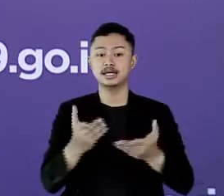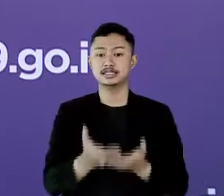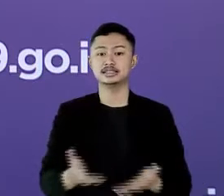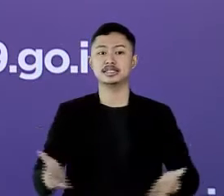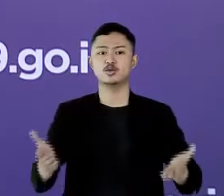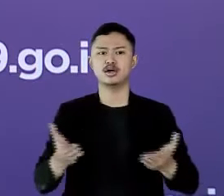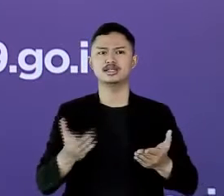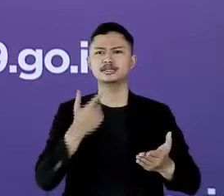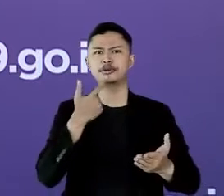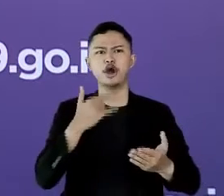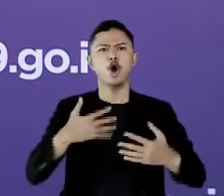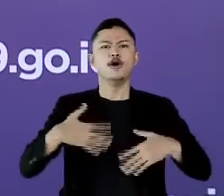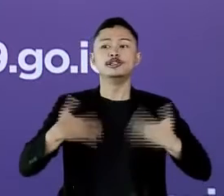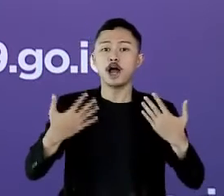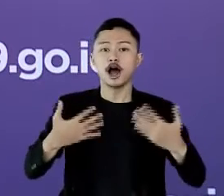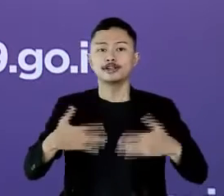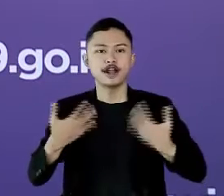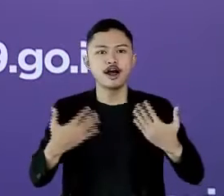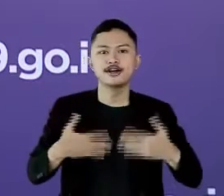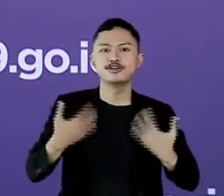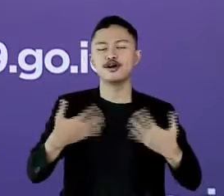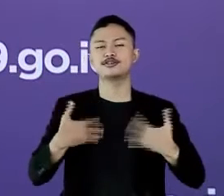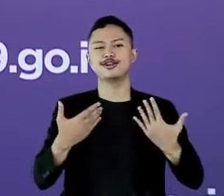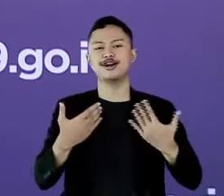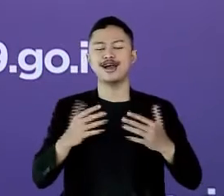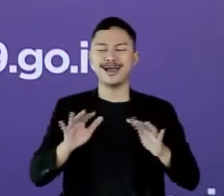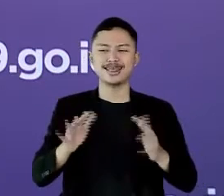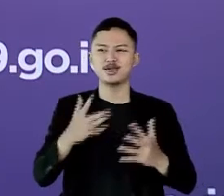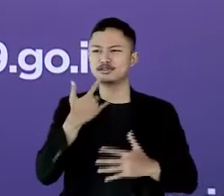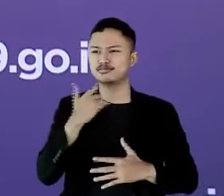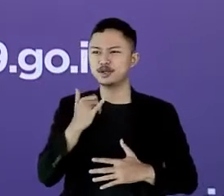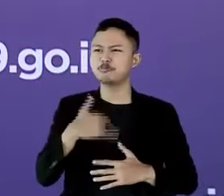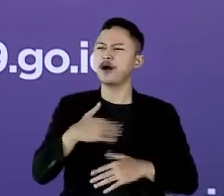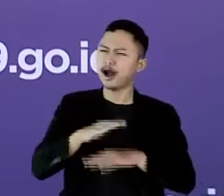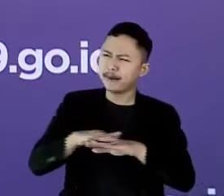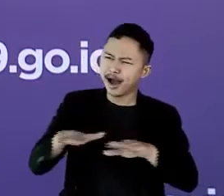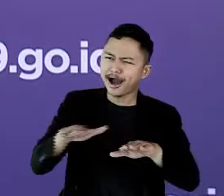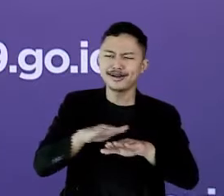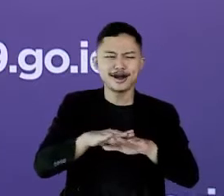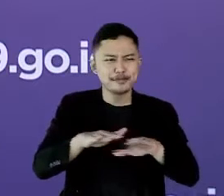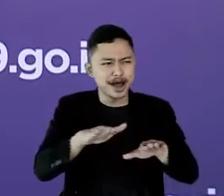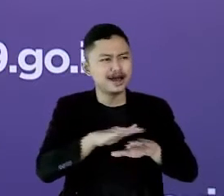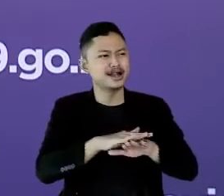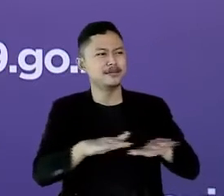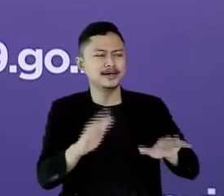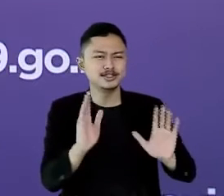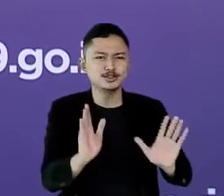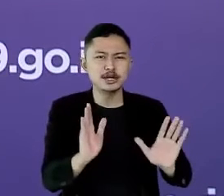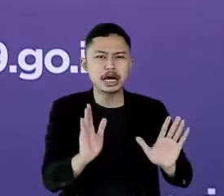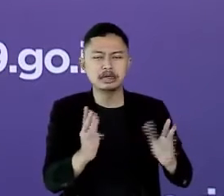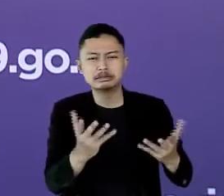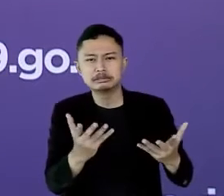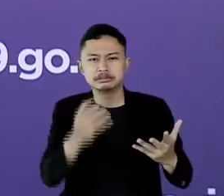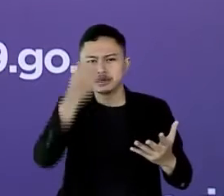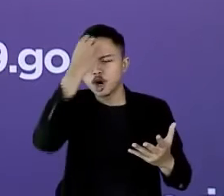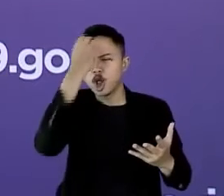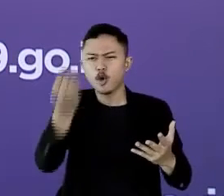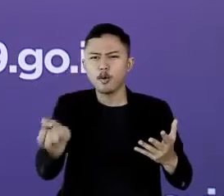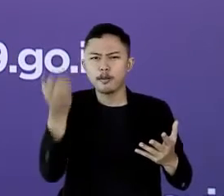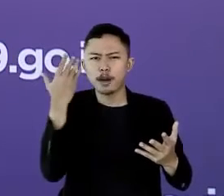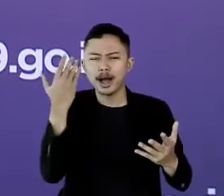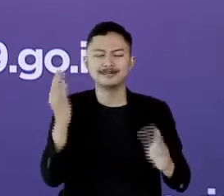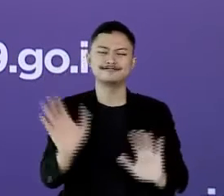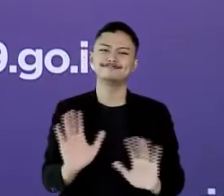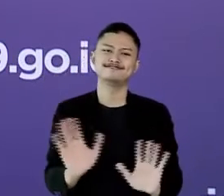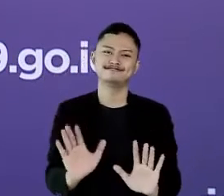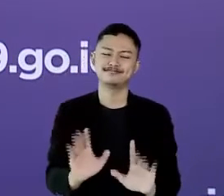menjadikan kita euforia secara berlebihan, sehingga seolah-olah situasi sudah aman dan menjadikan kita menjadi lengah? Apa saja yang